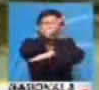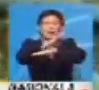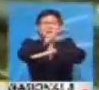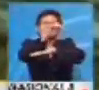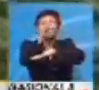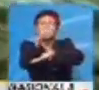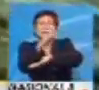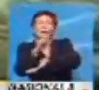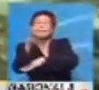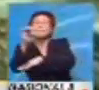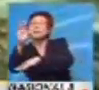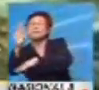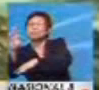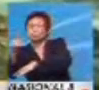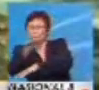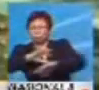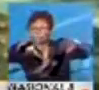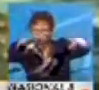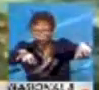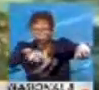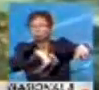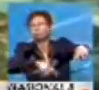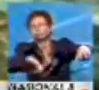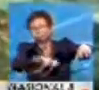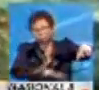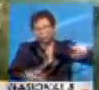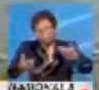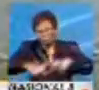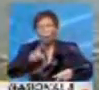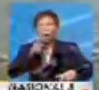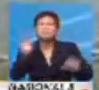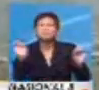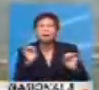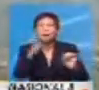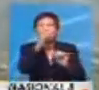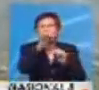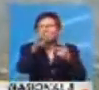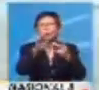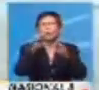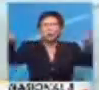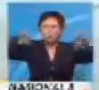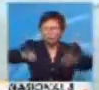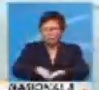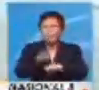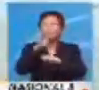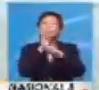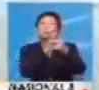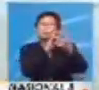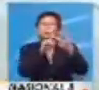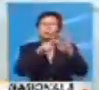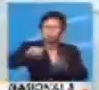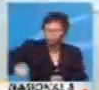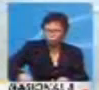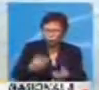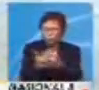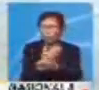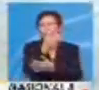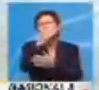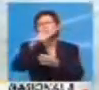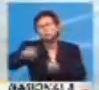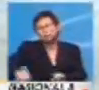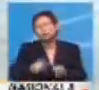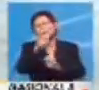tumpah kosong antara kawasan yang terkesan adalah sekitar pekan Merbau Lembah bujang Sungai Baru Sungai pial